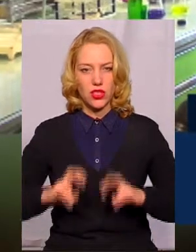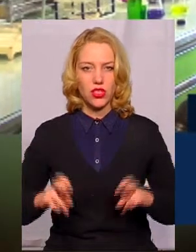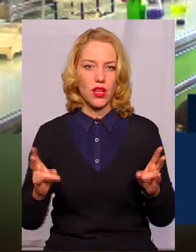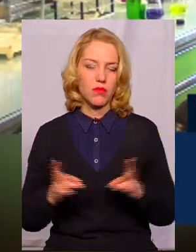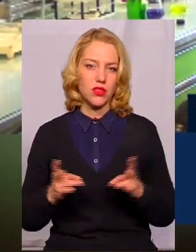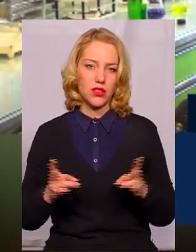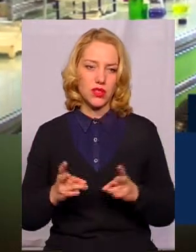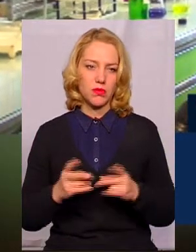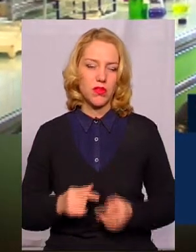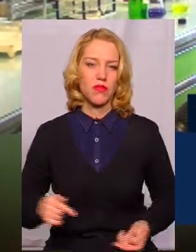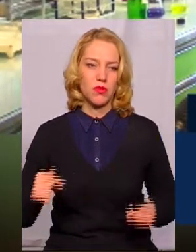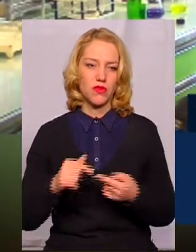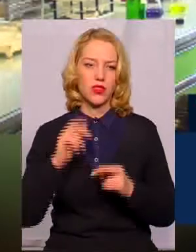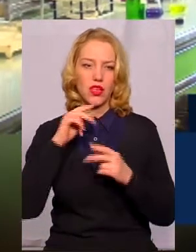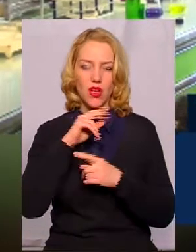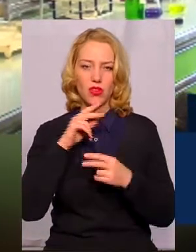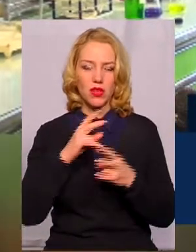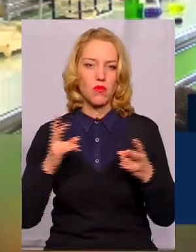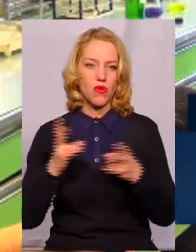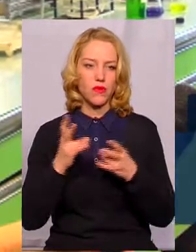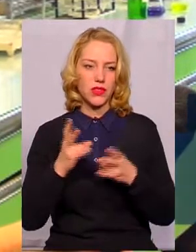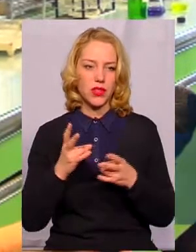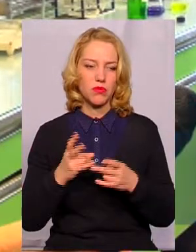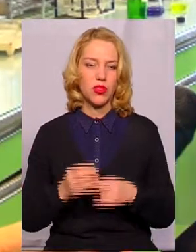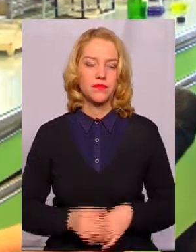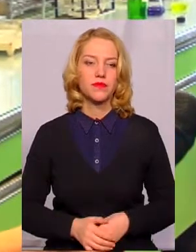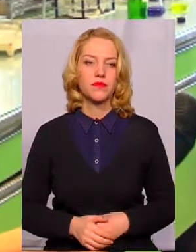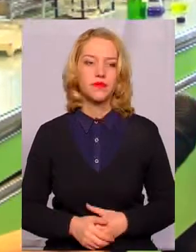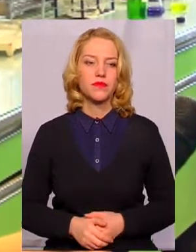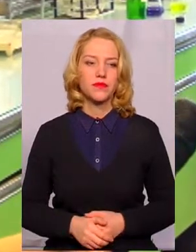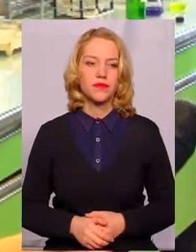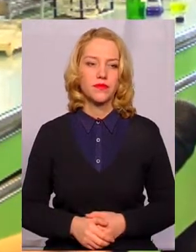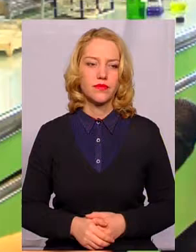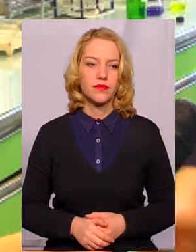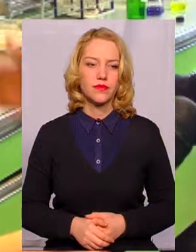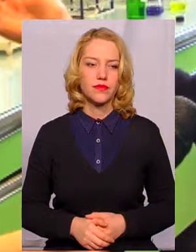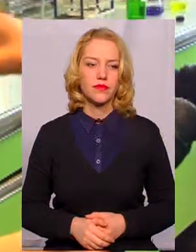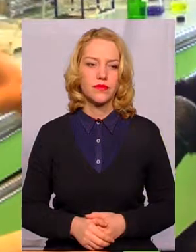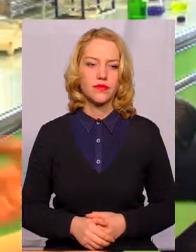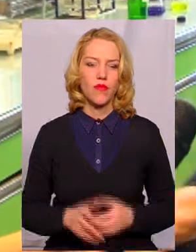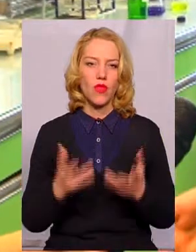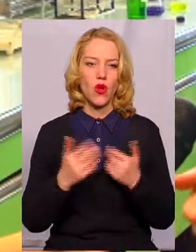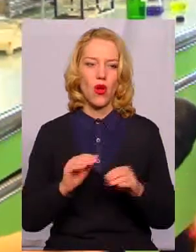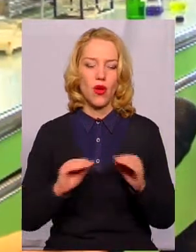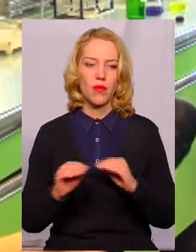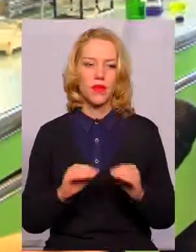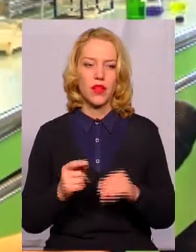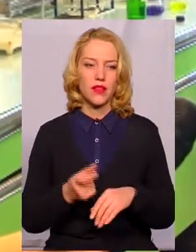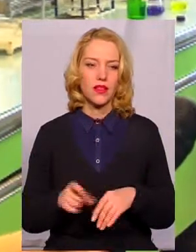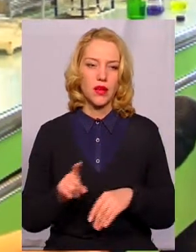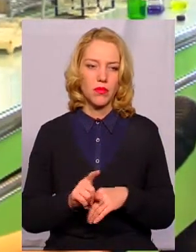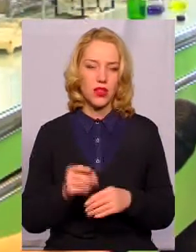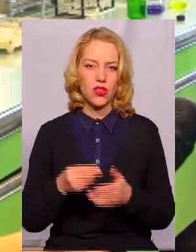відповідні реагенти, потрібні прилади, потрібні обладнання більш